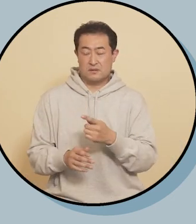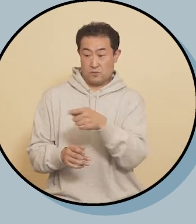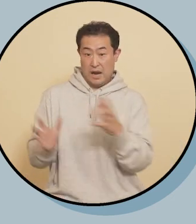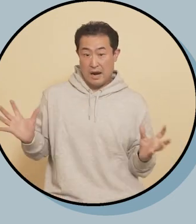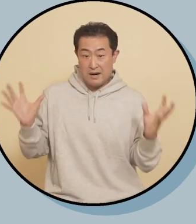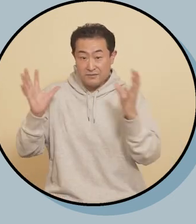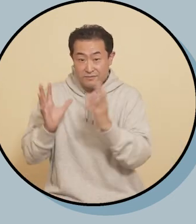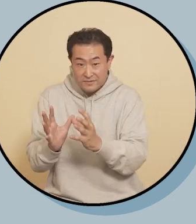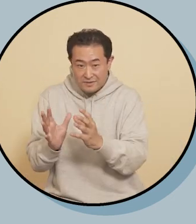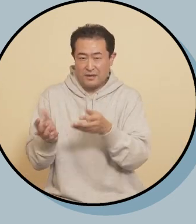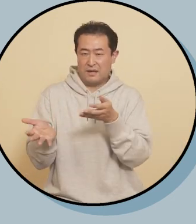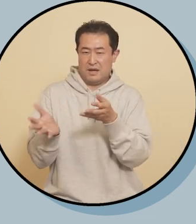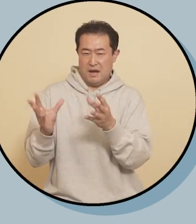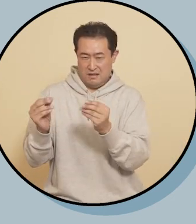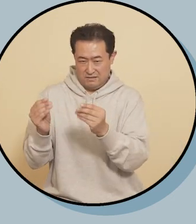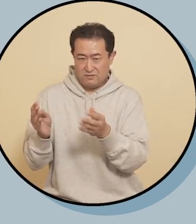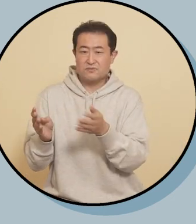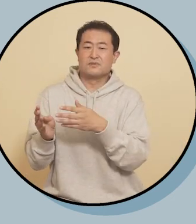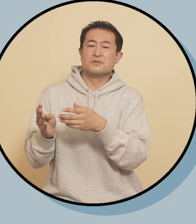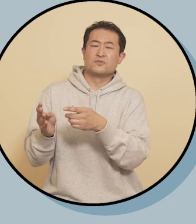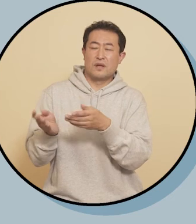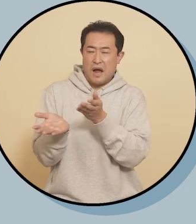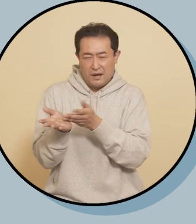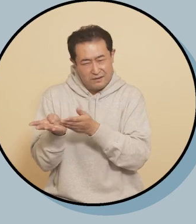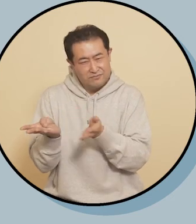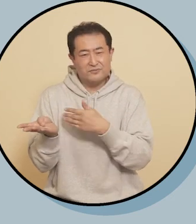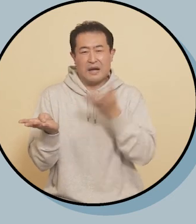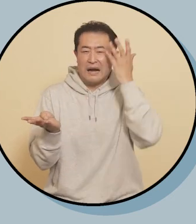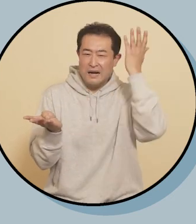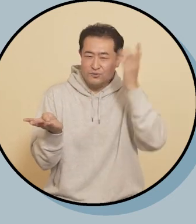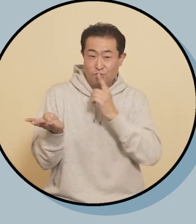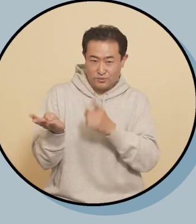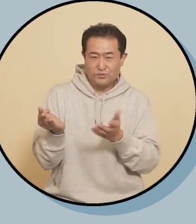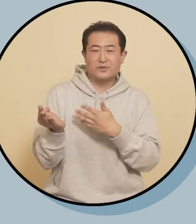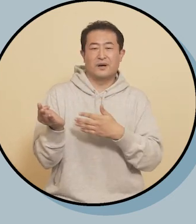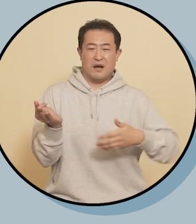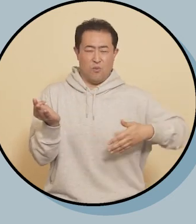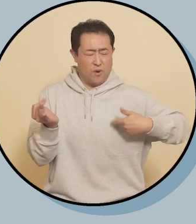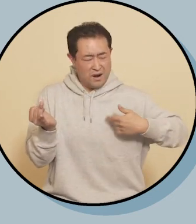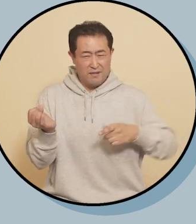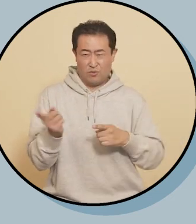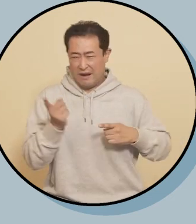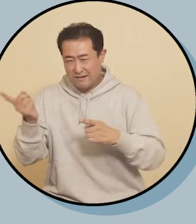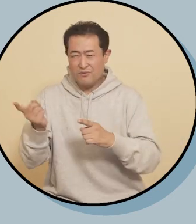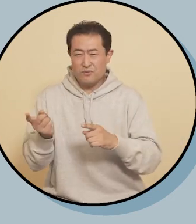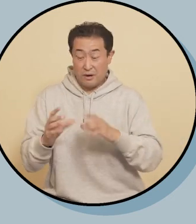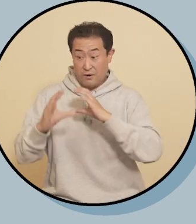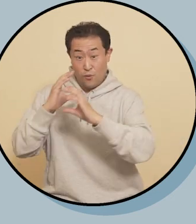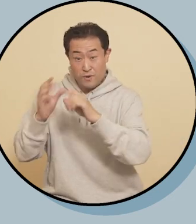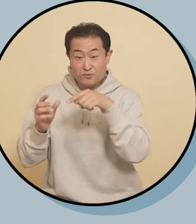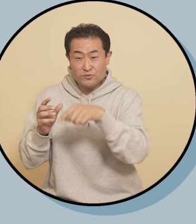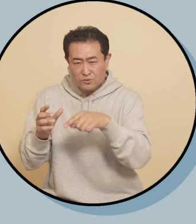そこに集まっていろんな話をしてその映画について語ったりとかわかんないという批判も含めてコミュニケーションする